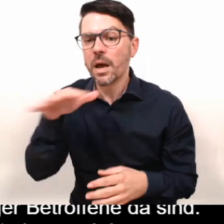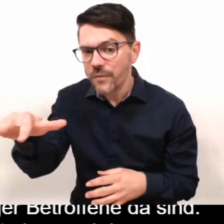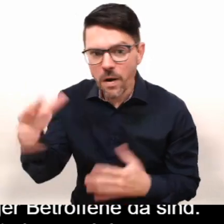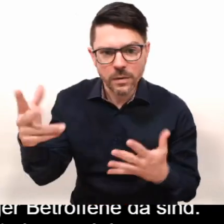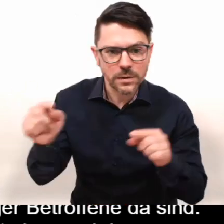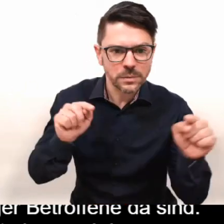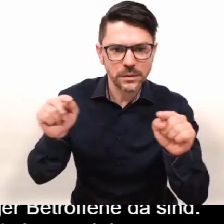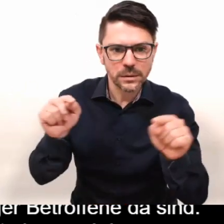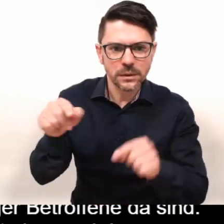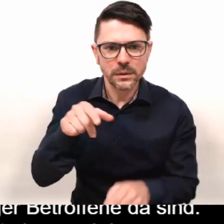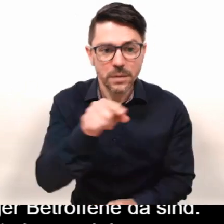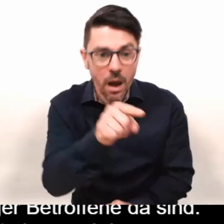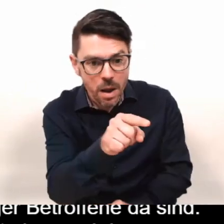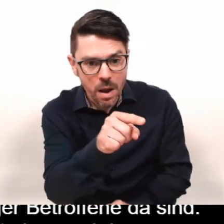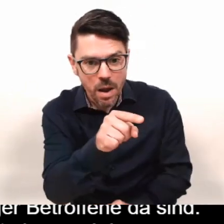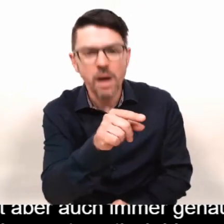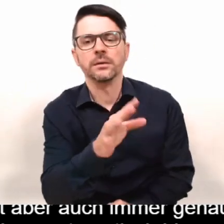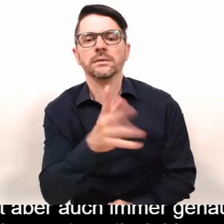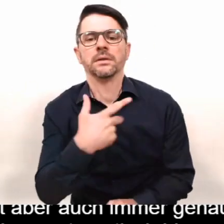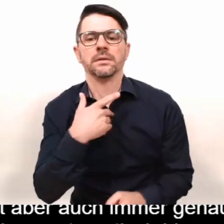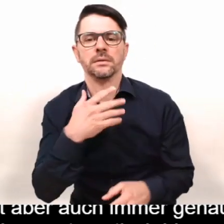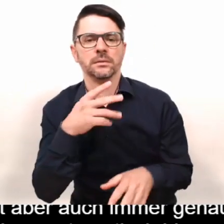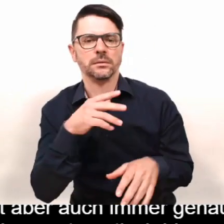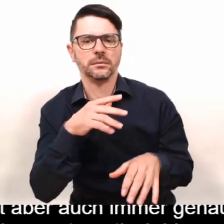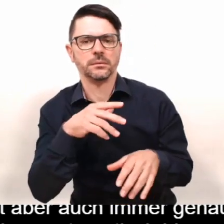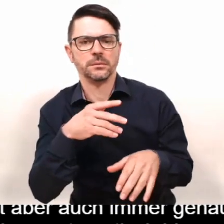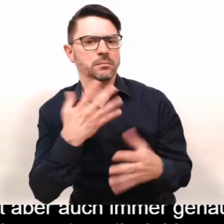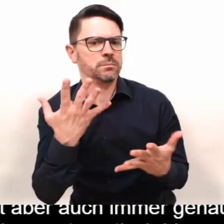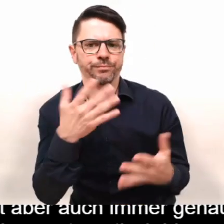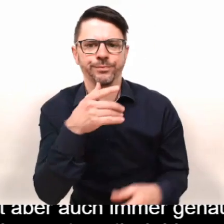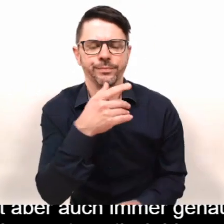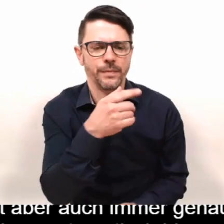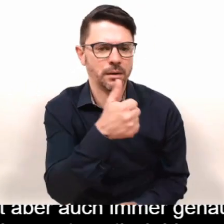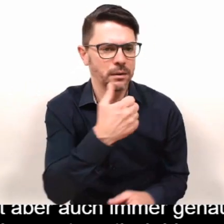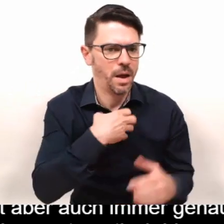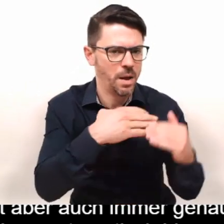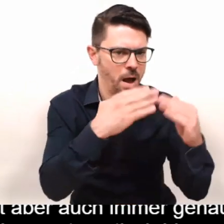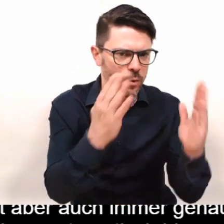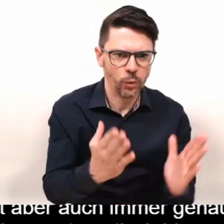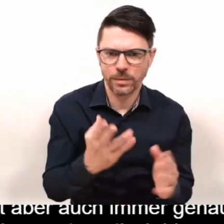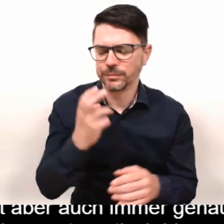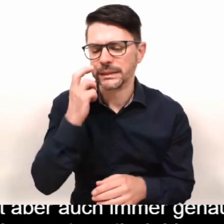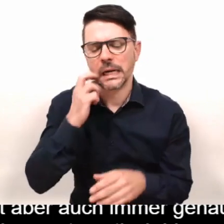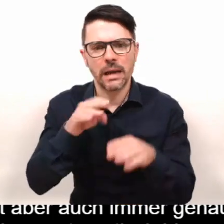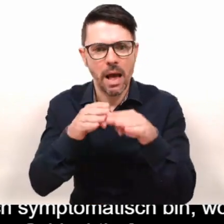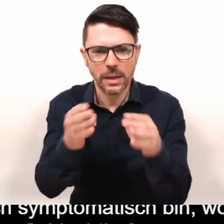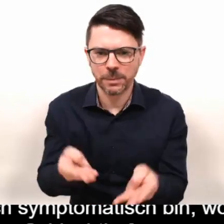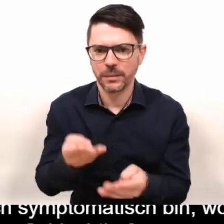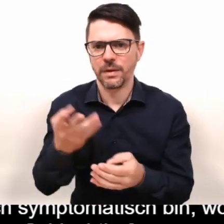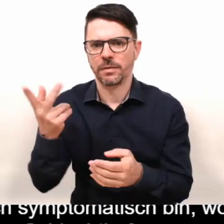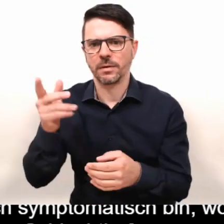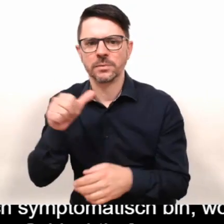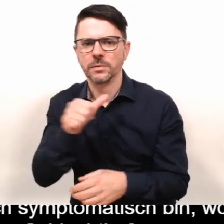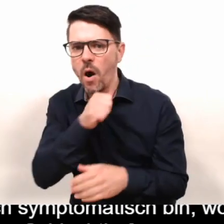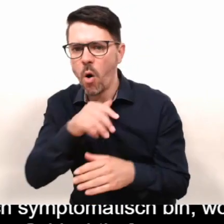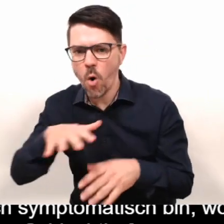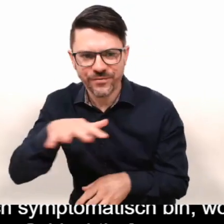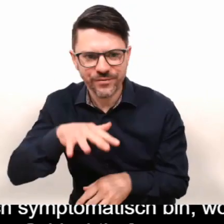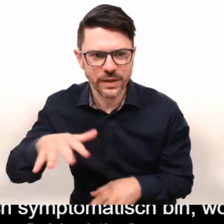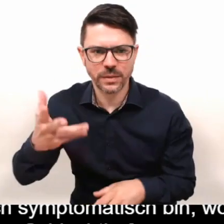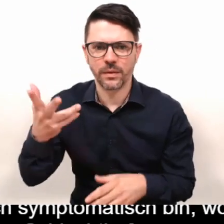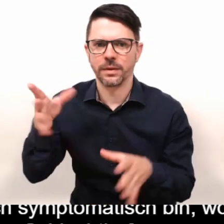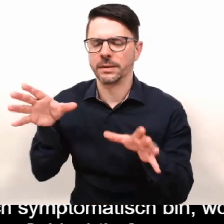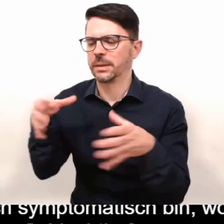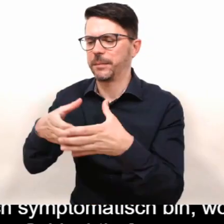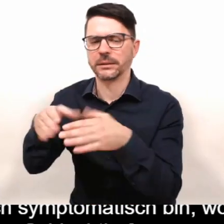Saisonarbeitskräften, wo jemand positiv wurde. Da muss absolut durchgetestet werden und dann